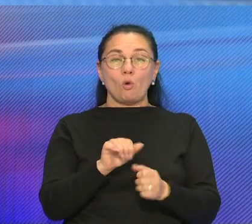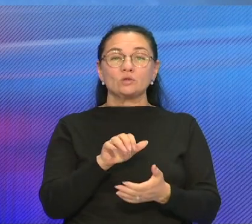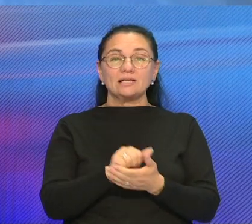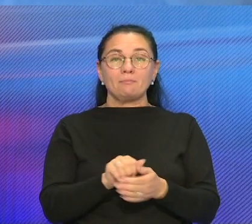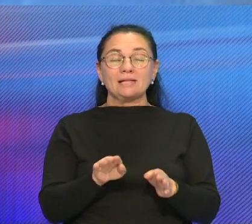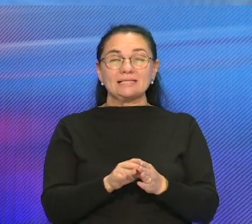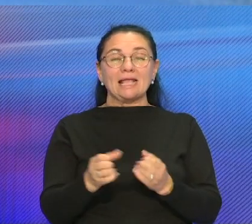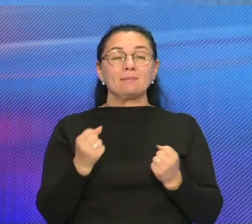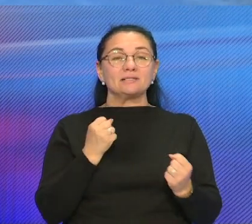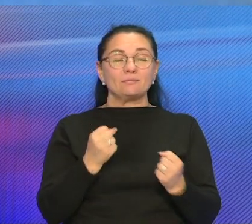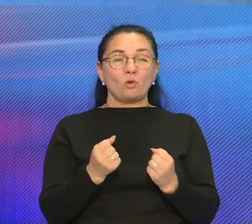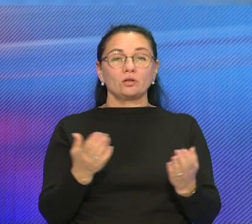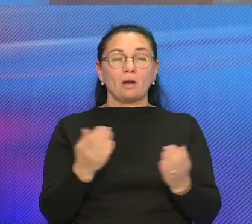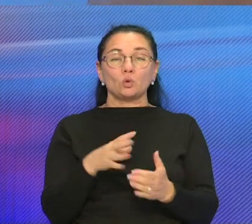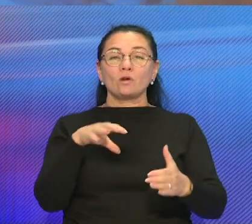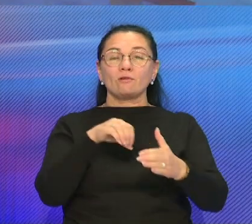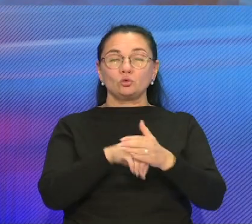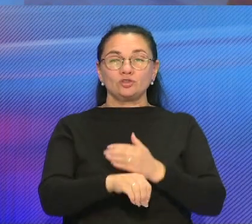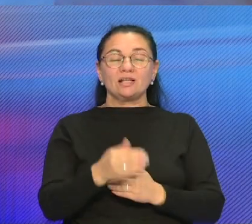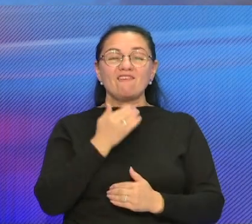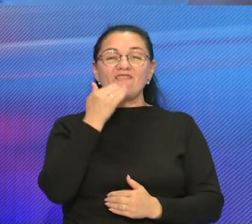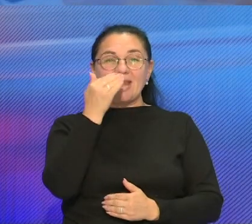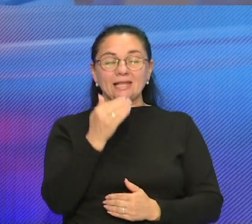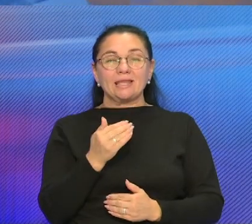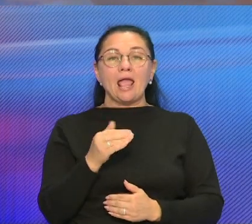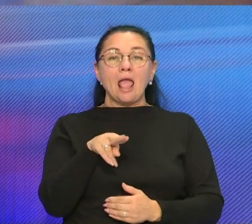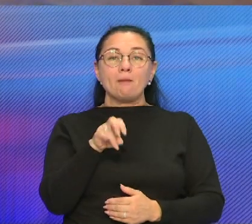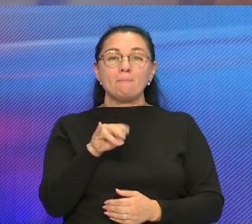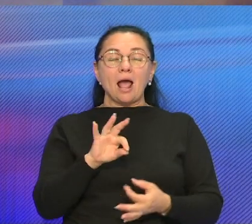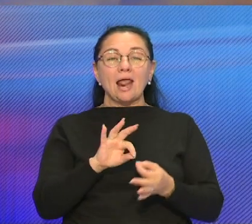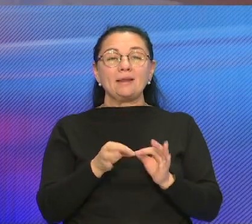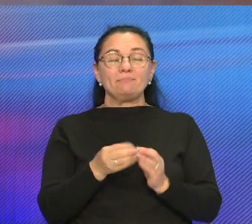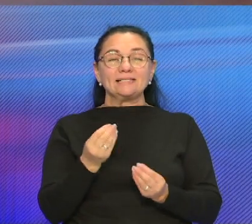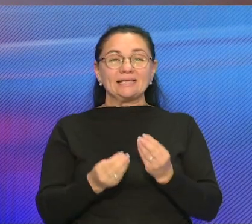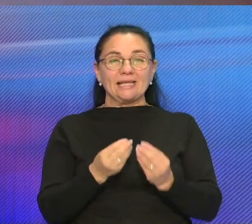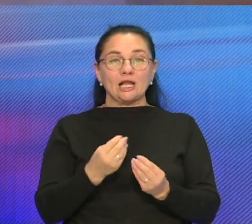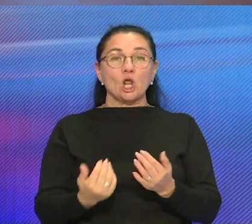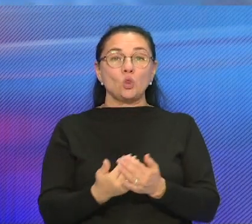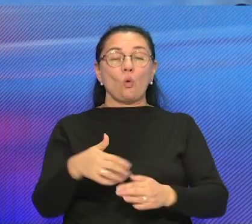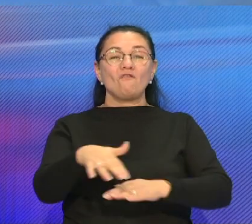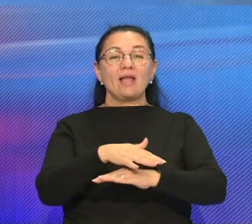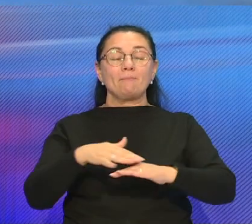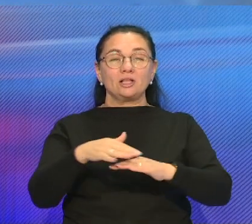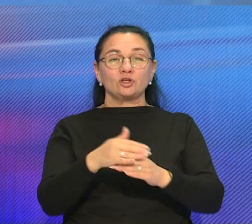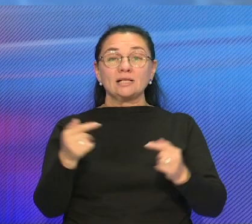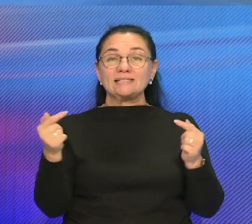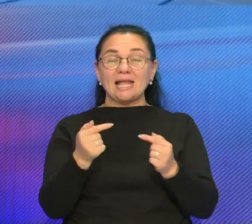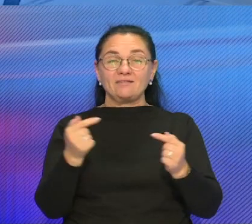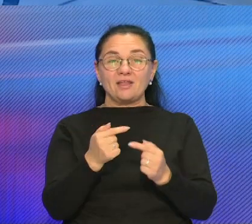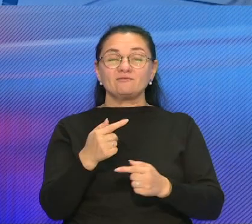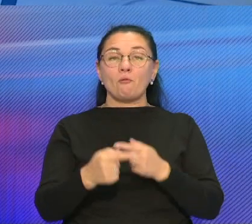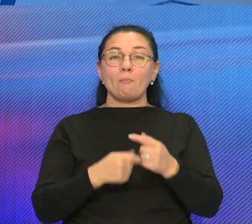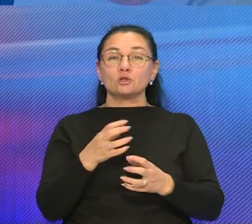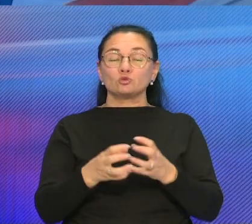которые включены в программу летних параолимпийских гульнях. Новая плясовка, обсталеванная у ответственности с международными техничными